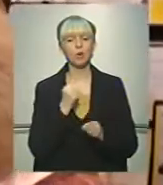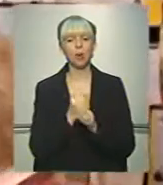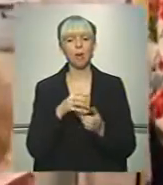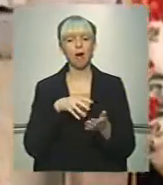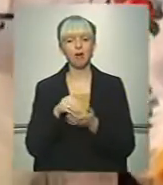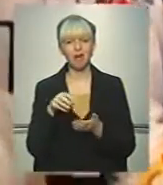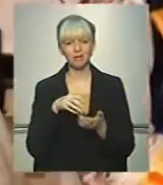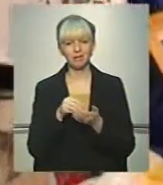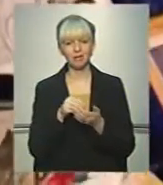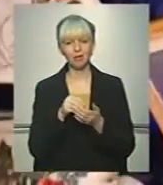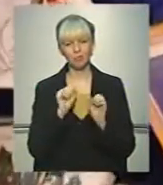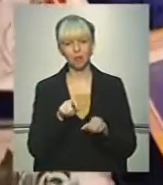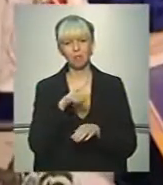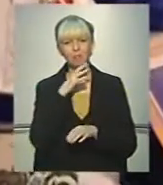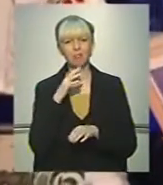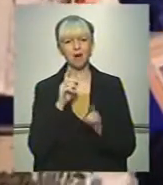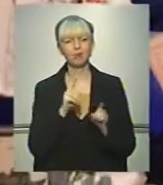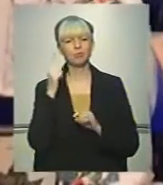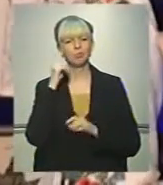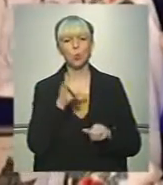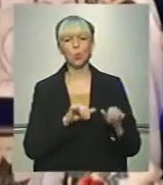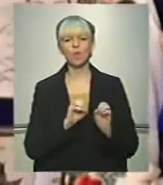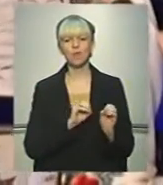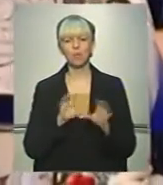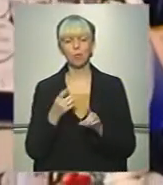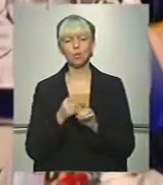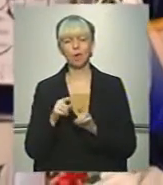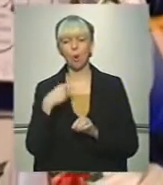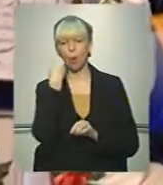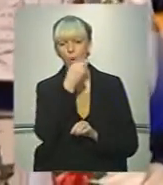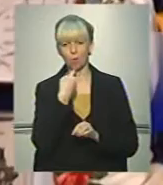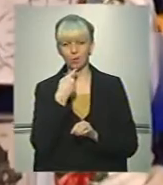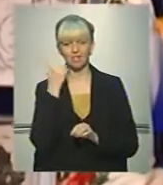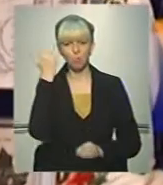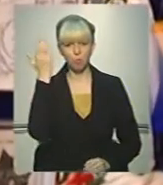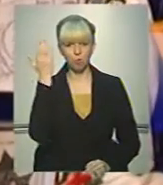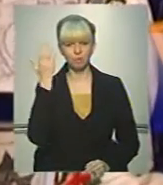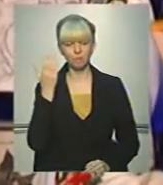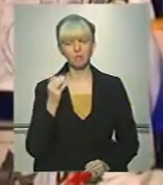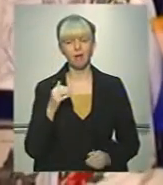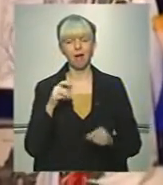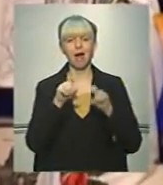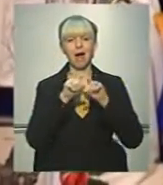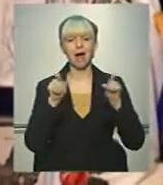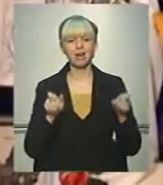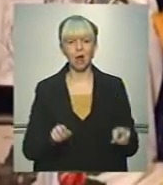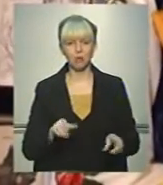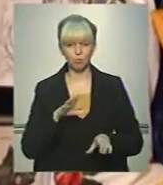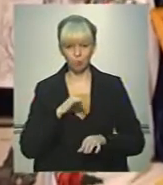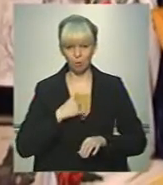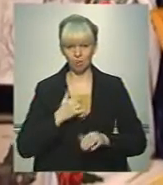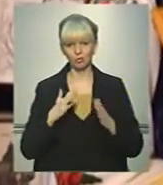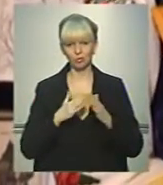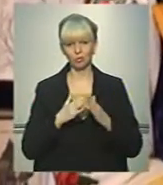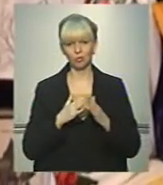календарем? Мабуть, багато хто чи і думає, куди викинути, бо там образ Божий. І рамки в мене були з дома,